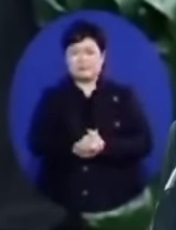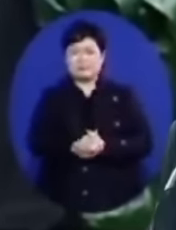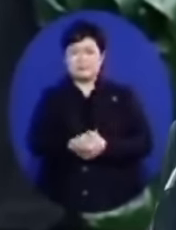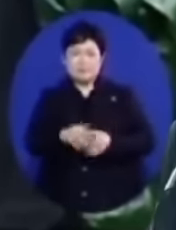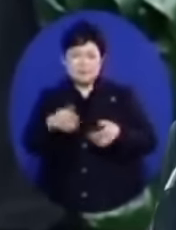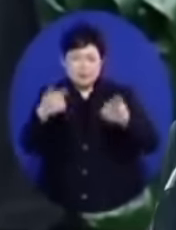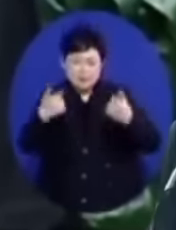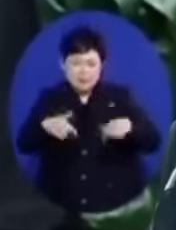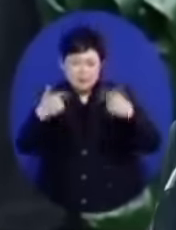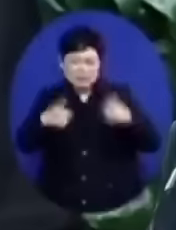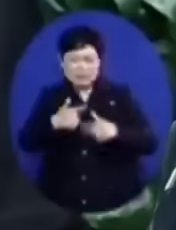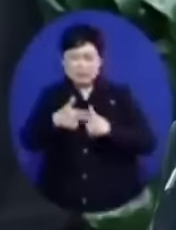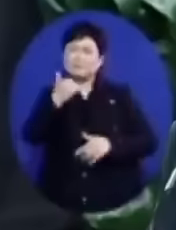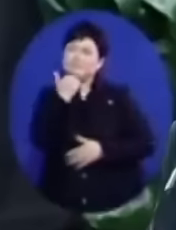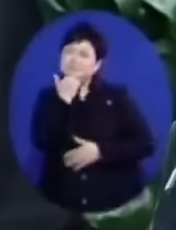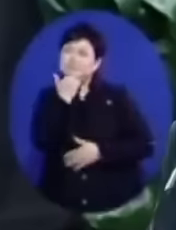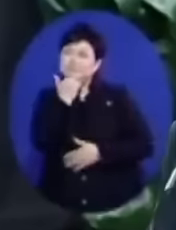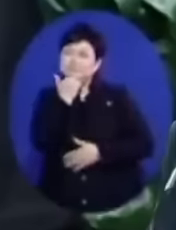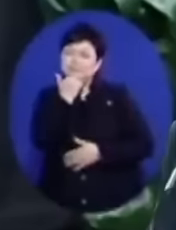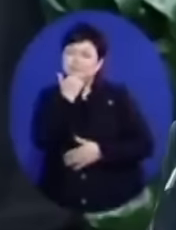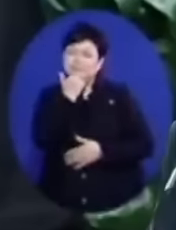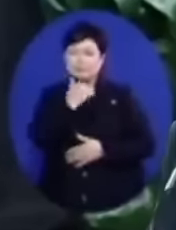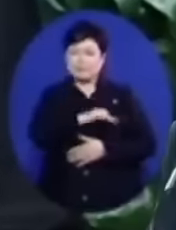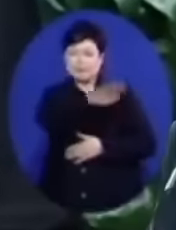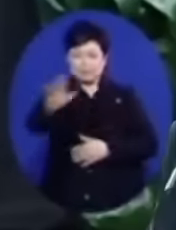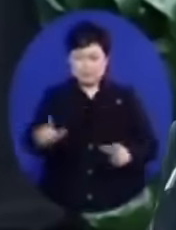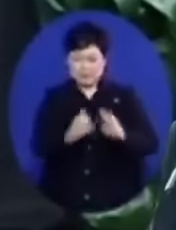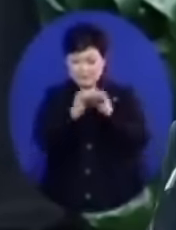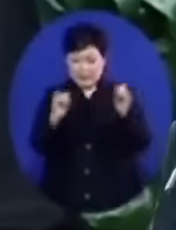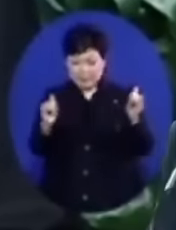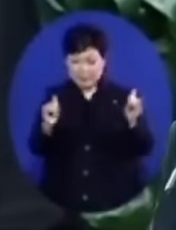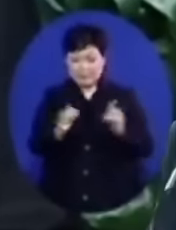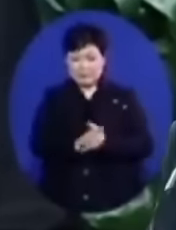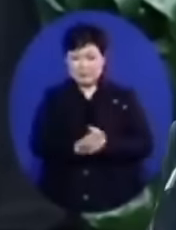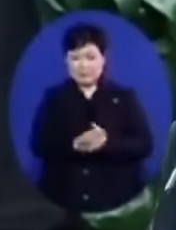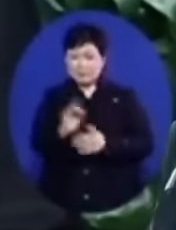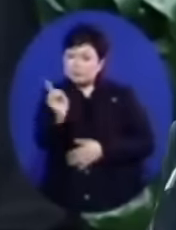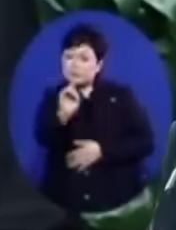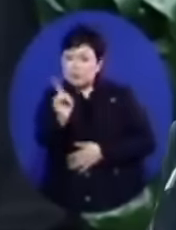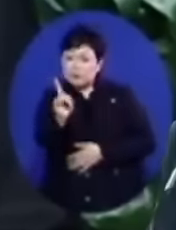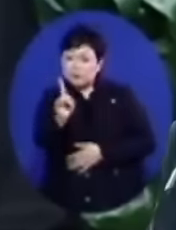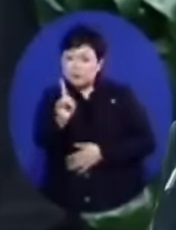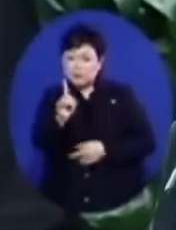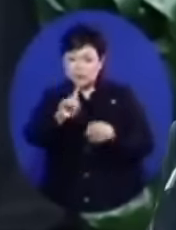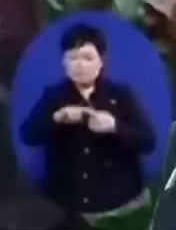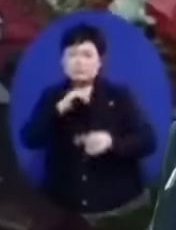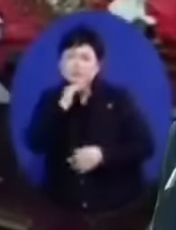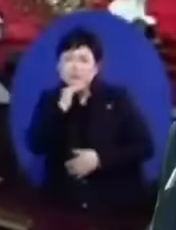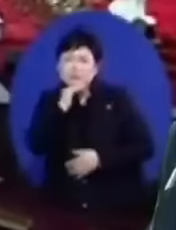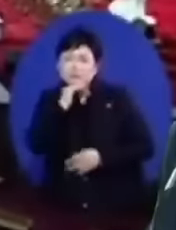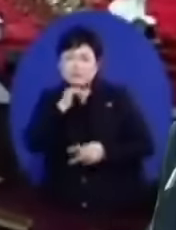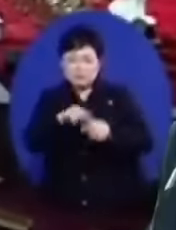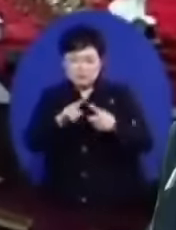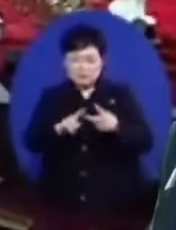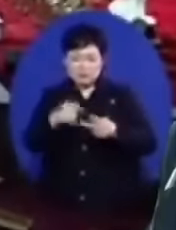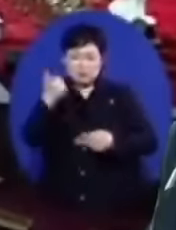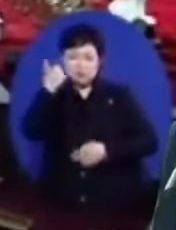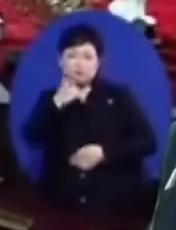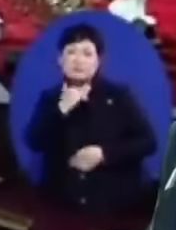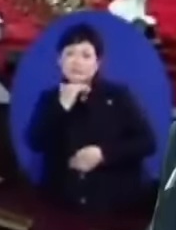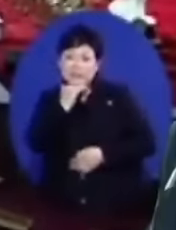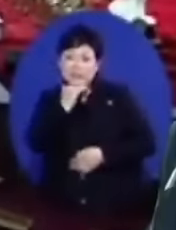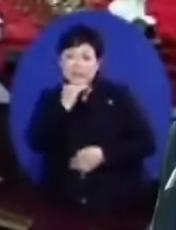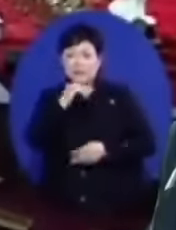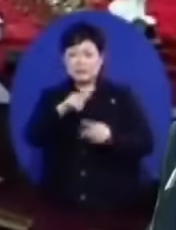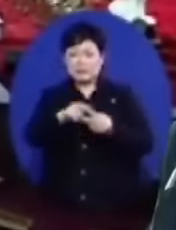매일같이 예수님을 기다립니다. 우리 사람들은 무엇을 기다리든지 누구를 기다리든지